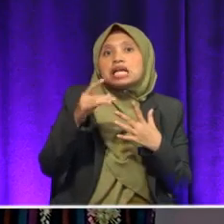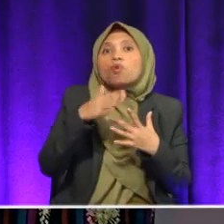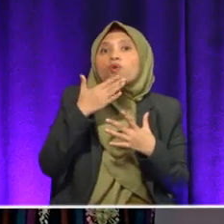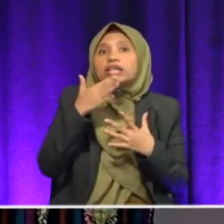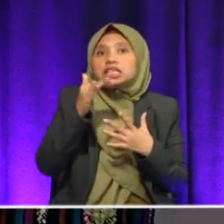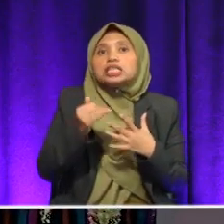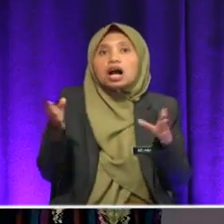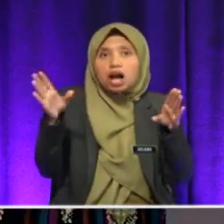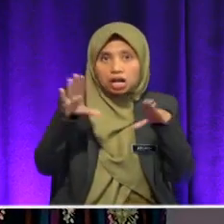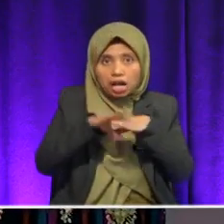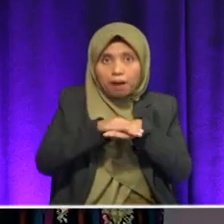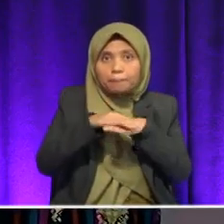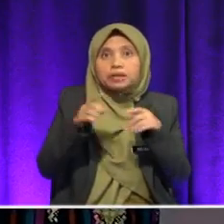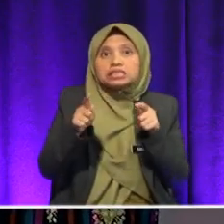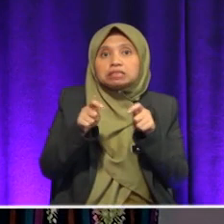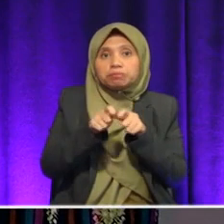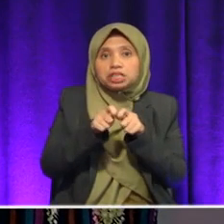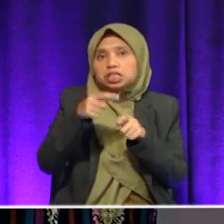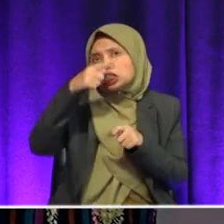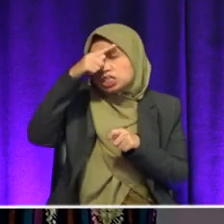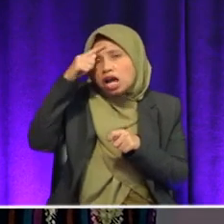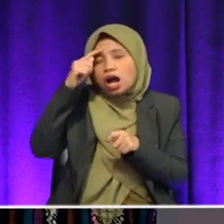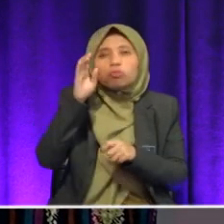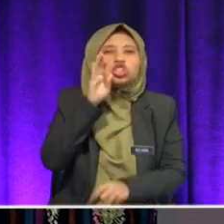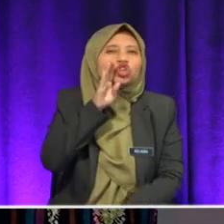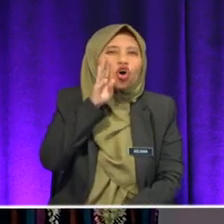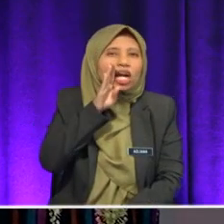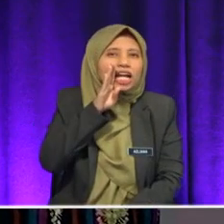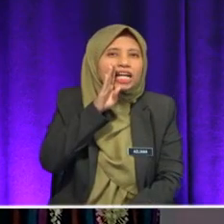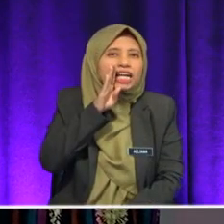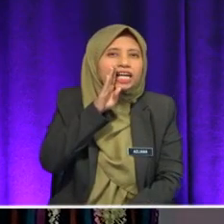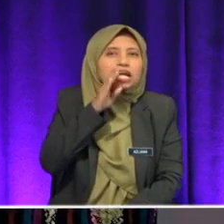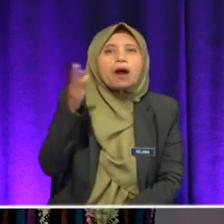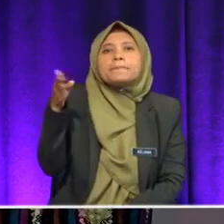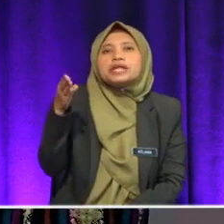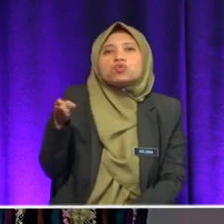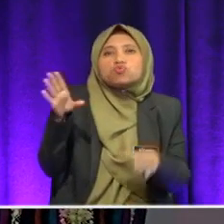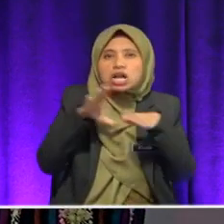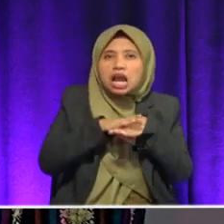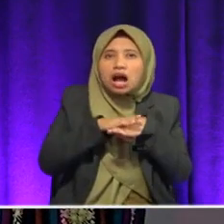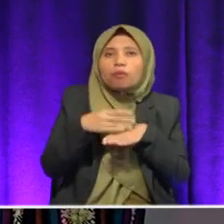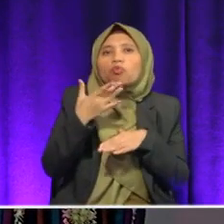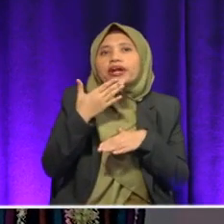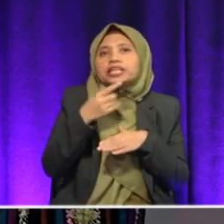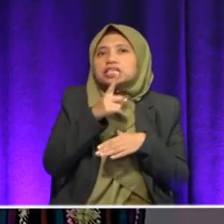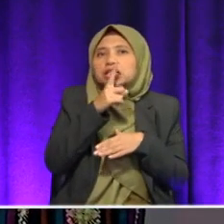seperti hitam coklat biru gelap hijau gelap hati